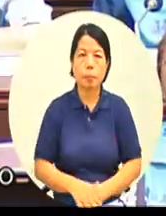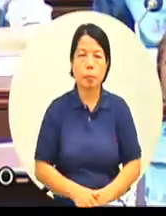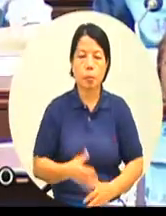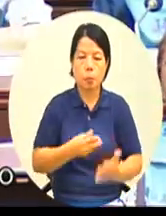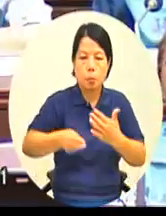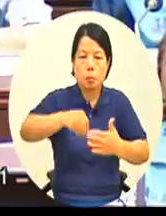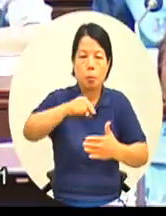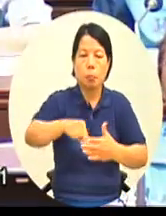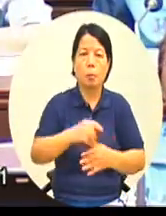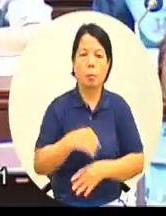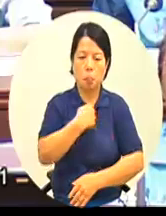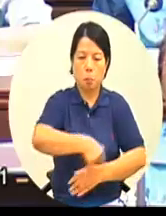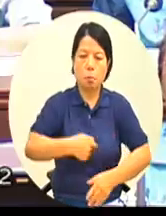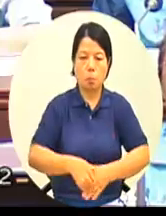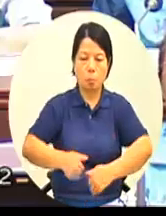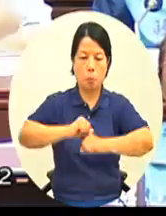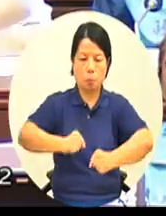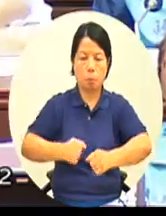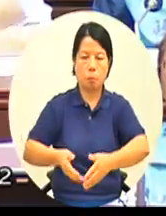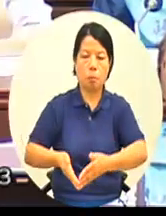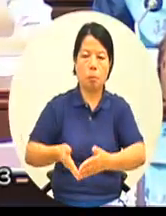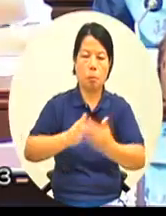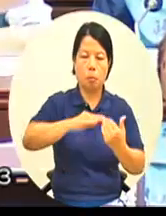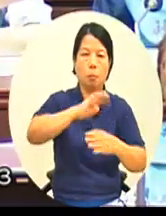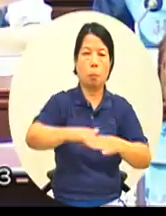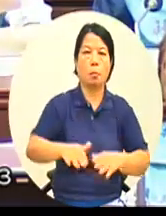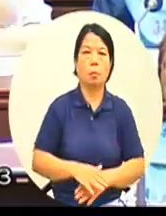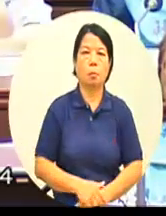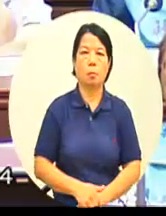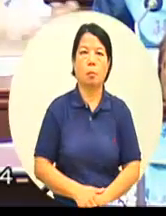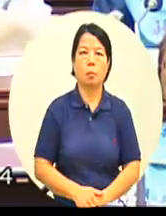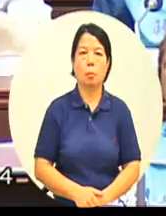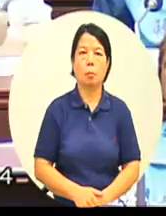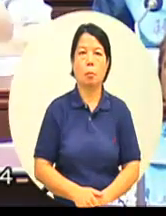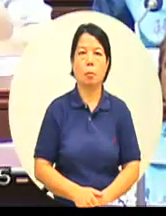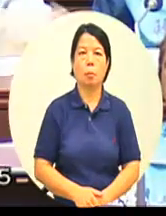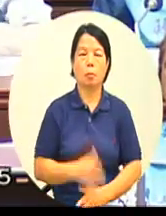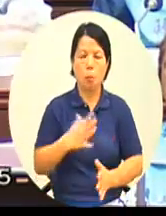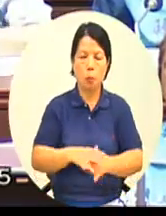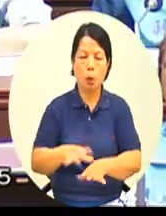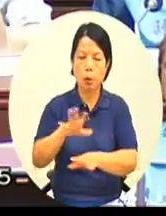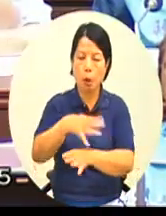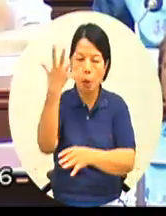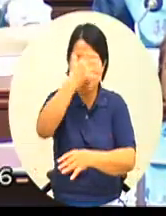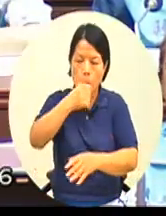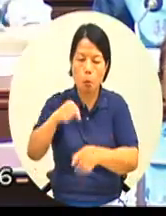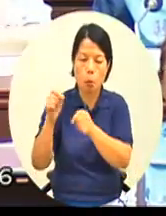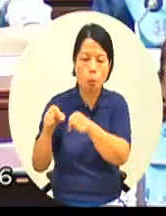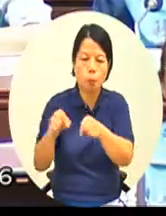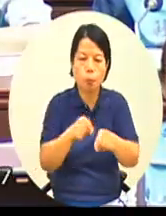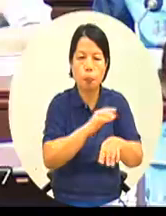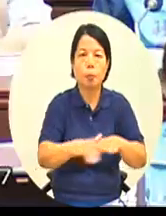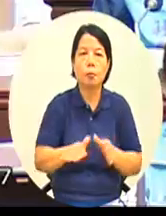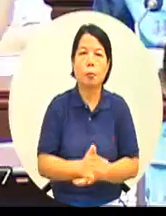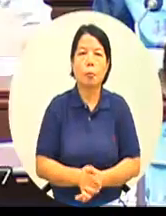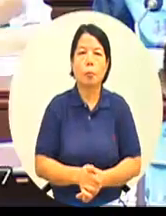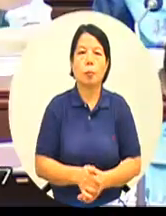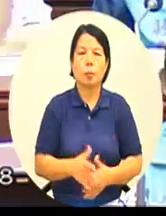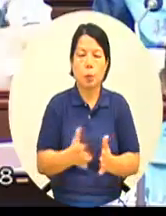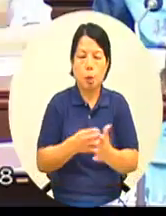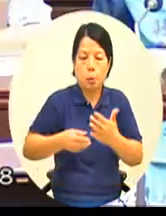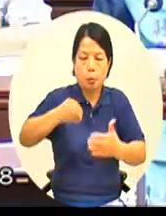升他的一些健康的状态，甚至说不但是延缓老化，甚至是可以提升他